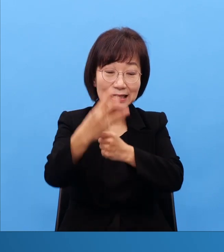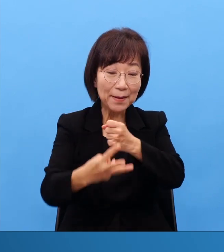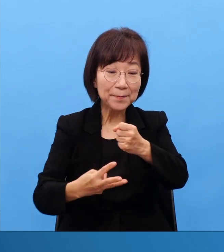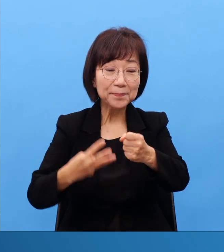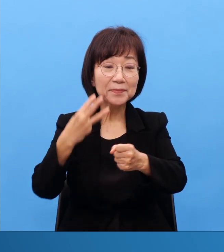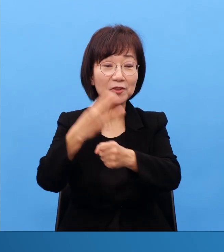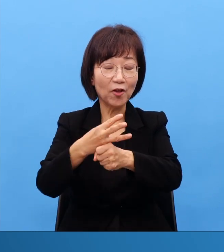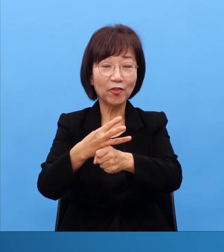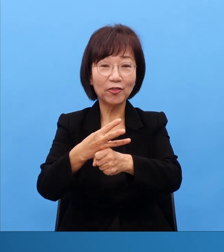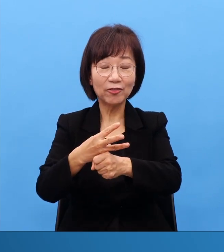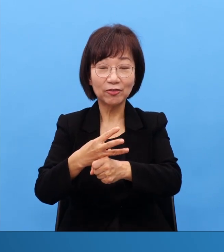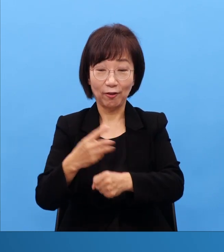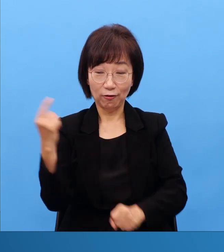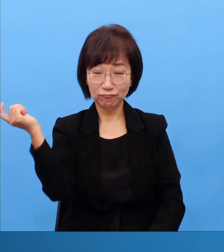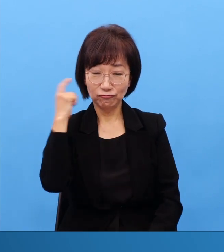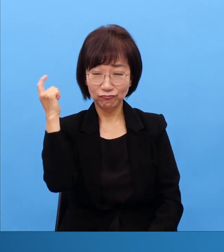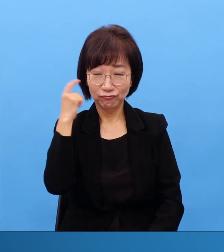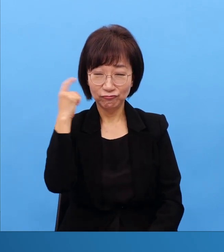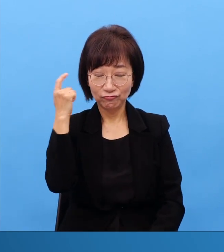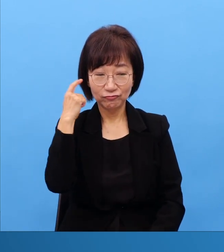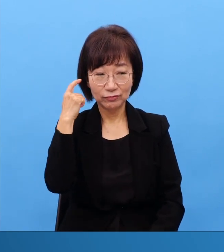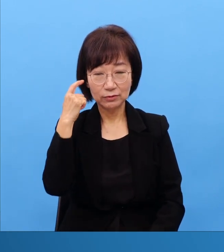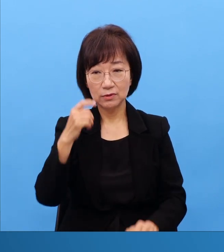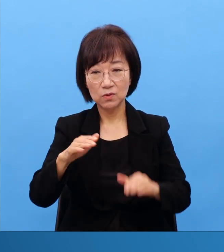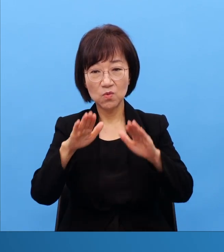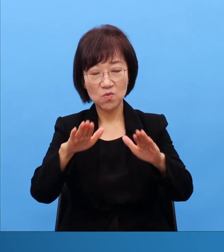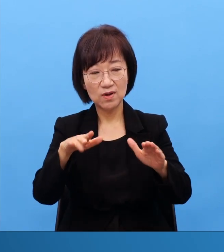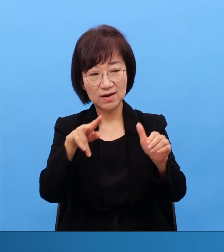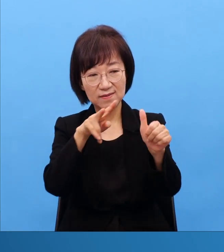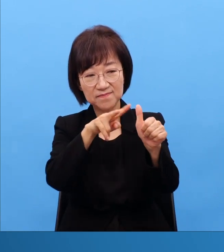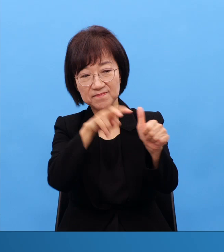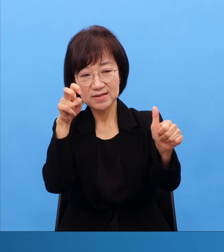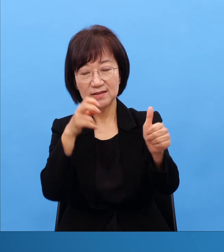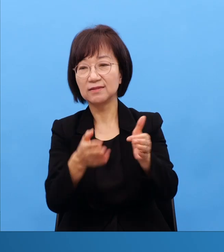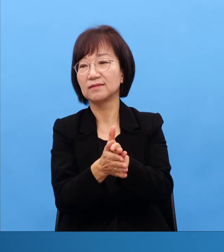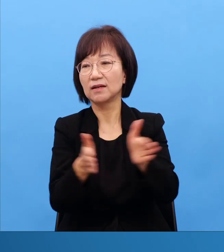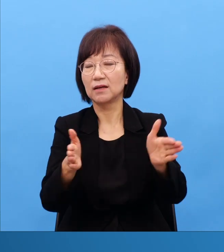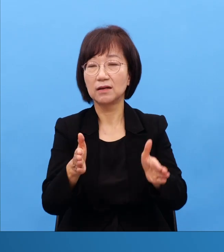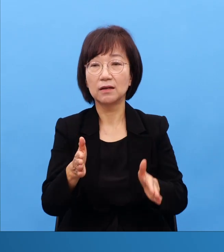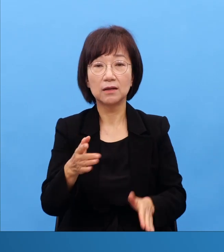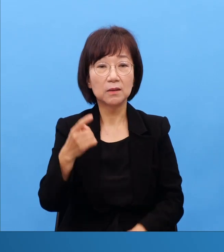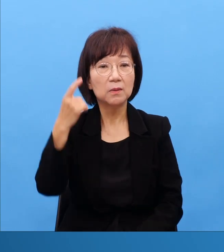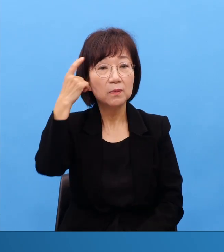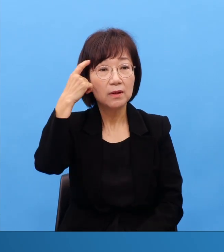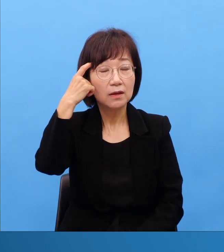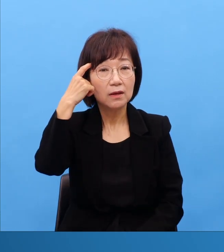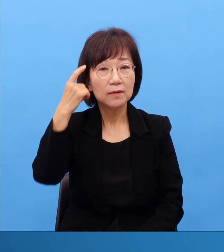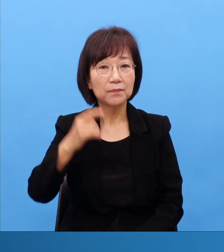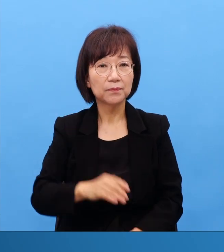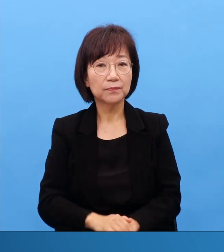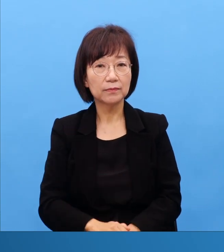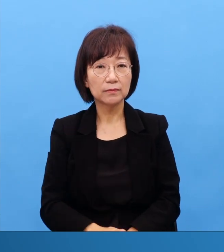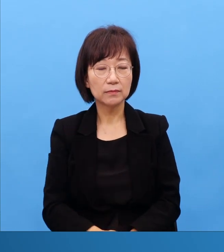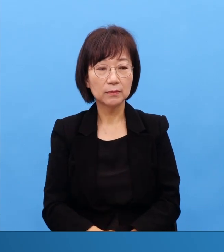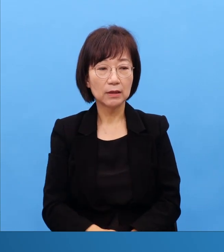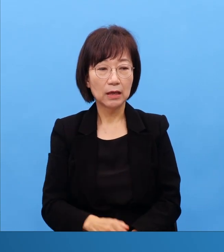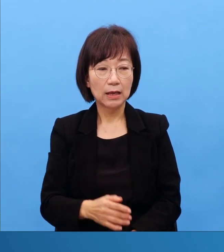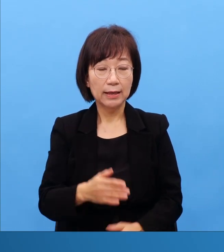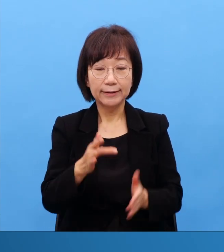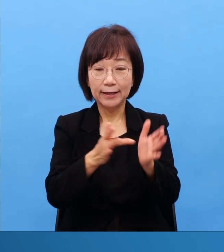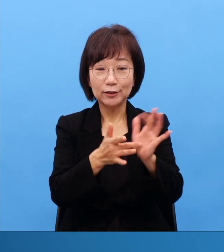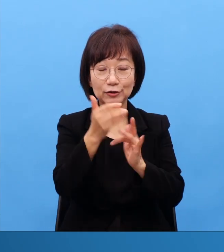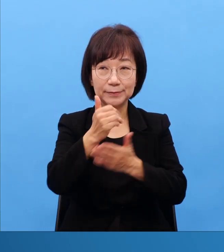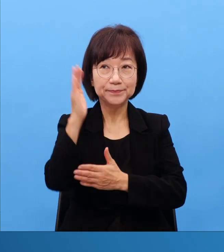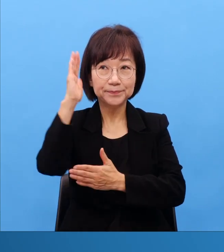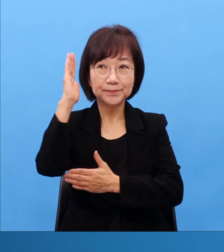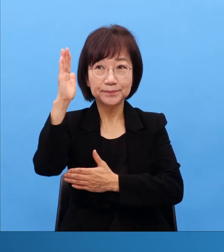미워하기 시작해요. For 3 years, they heard the sermons given by Jesus, and they began to 왜냐? abhor him. 자기들이 하는 게 다 틀린 거예요. Why? Because according to